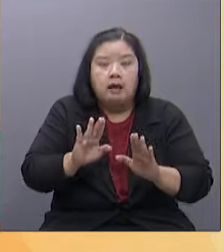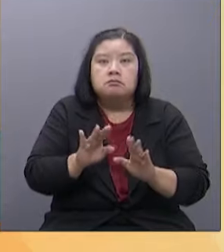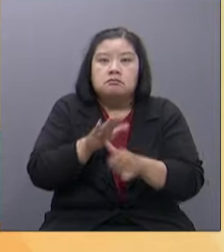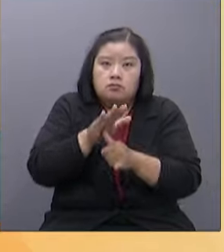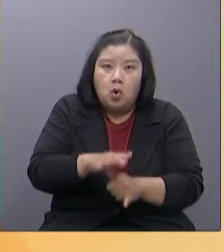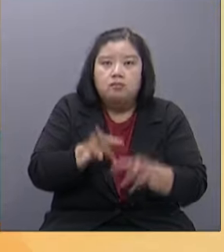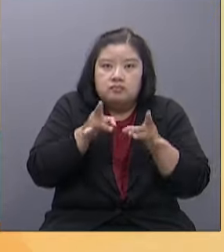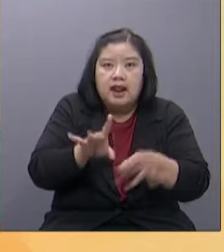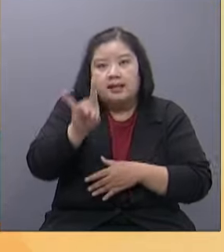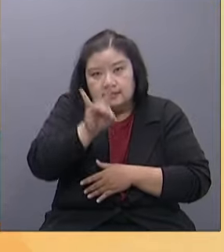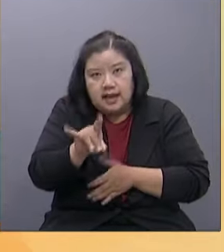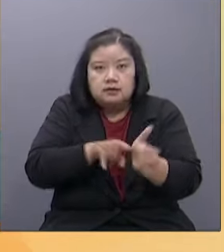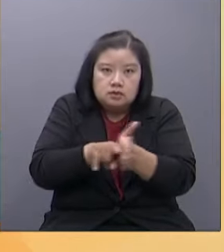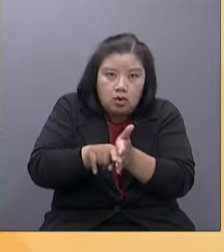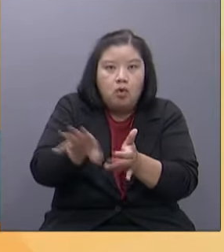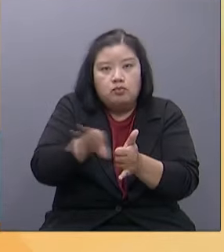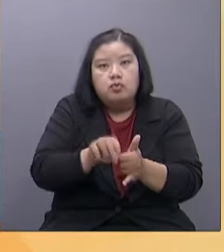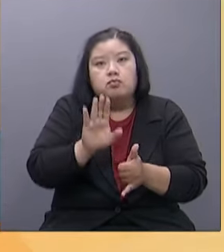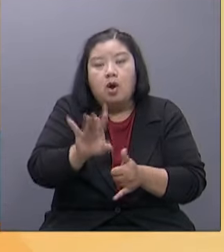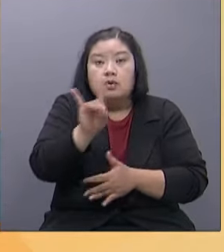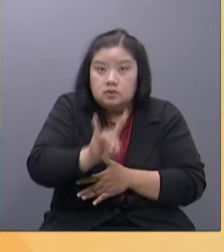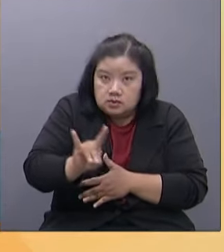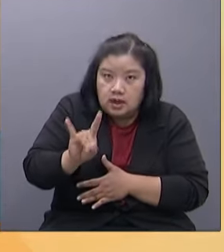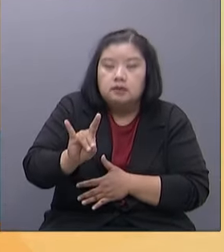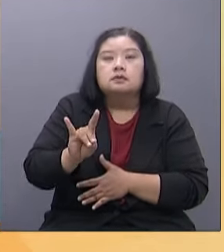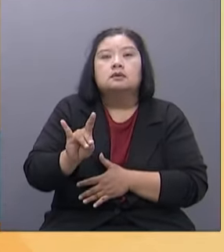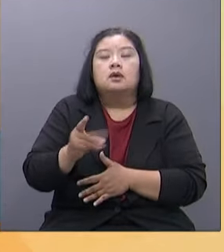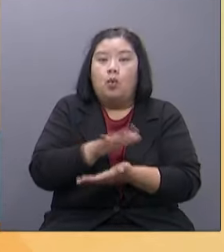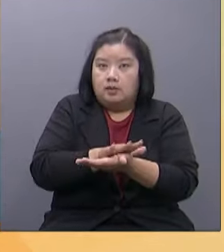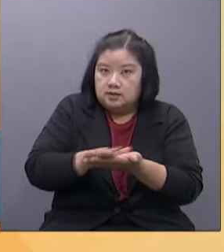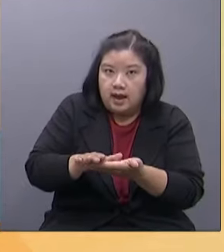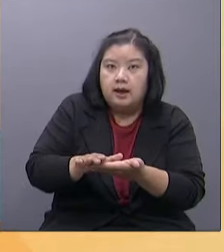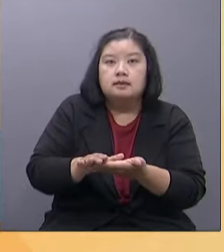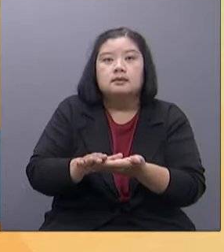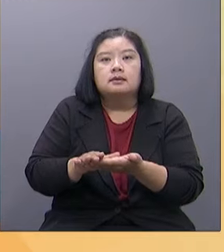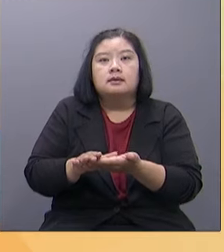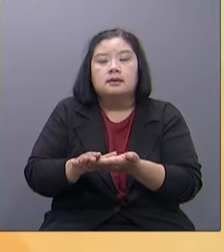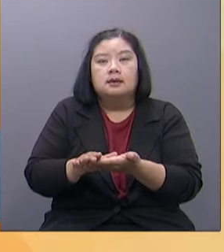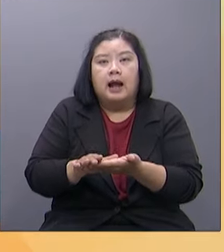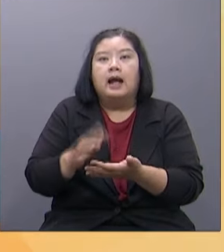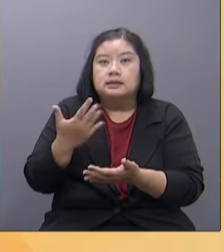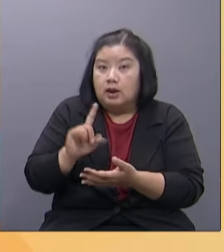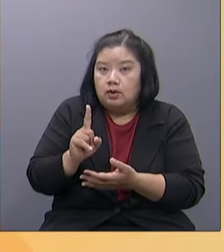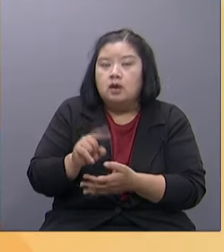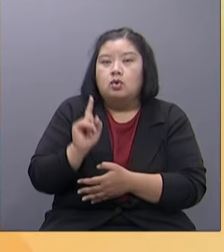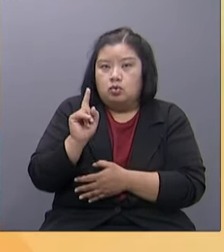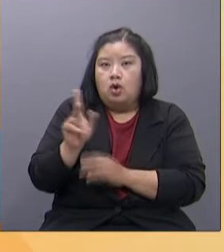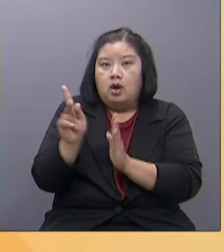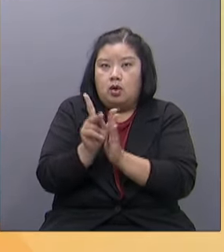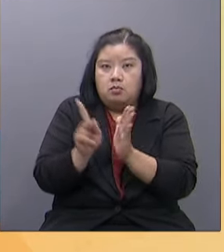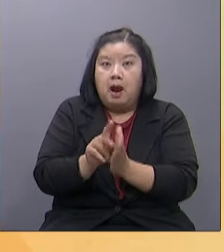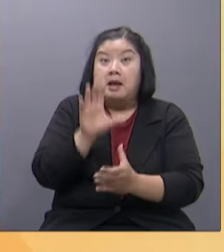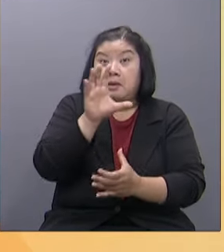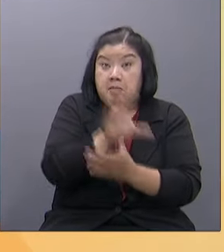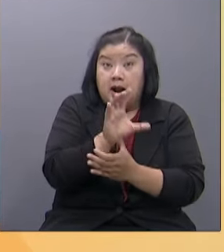ระบาดสัตว์เรื่องสถานเอ่อความสะอาดอะไรพวกเนี้ยก็เอามาบังคับใช้ตามกฎหมายแล้วก็ออกประกาศ